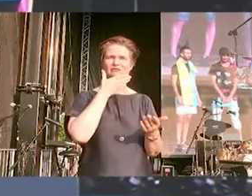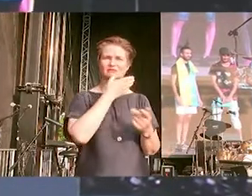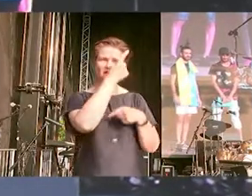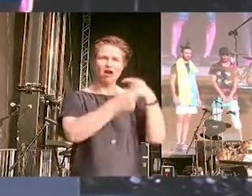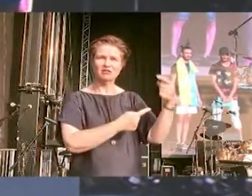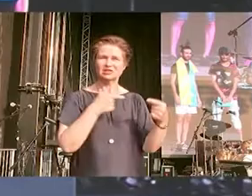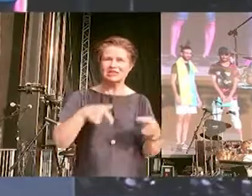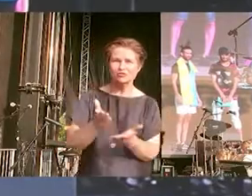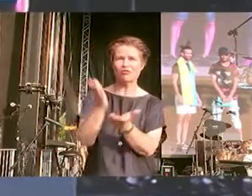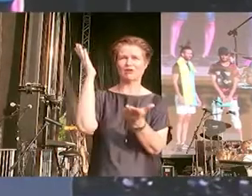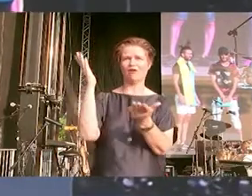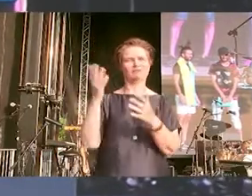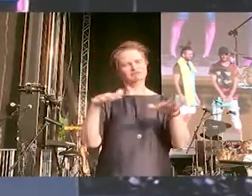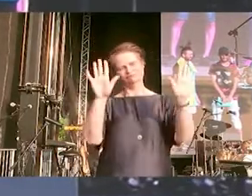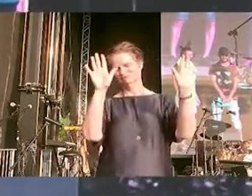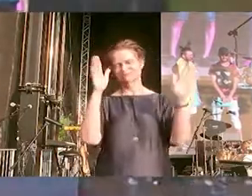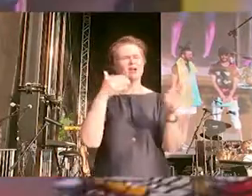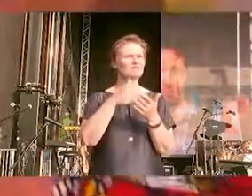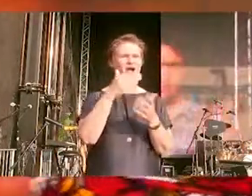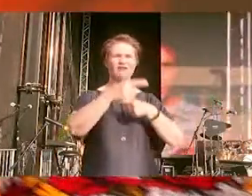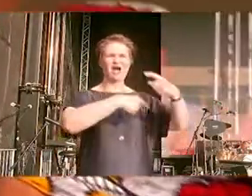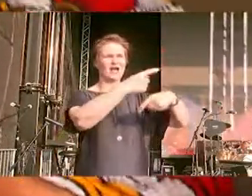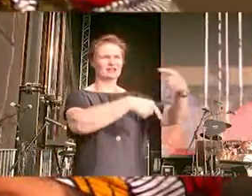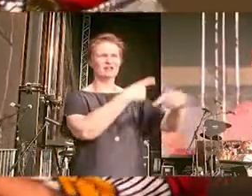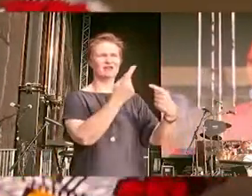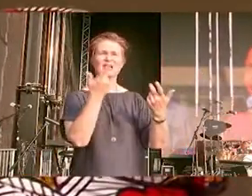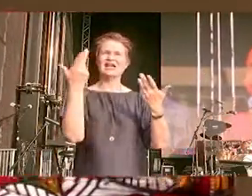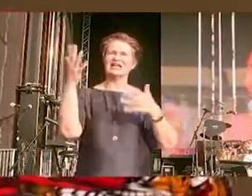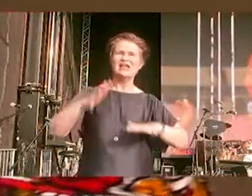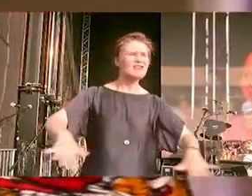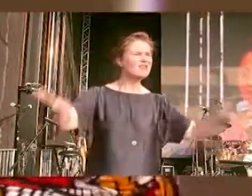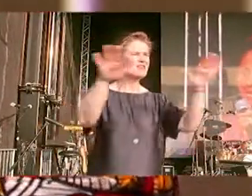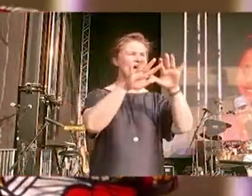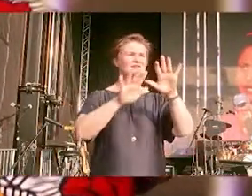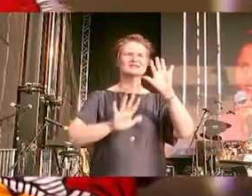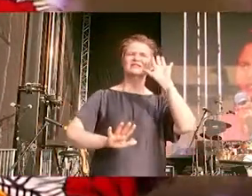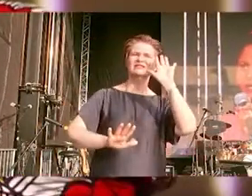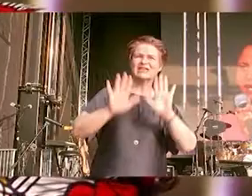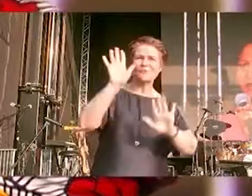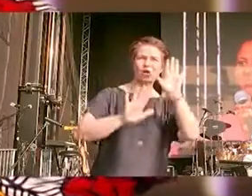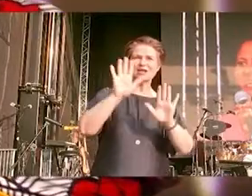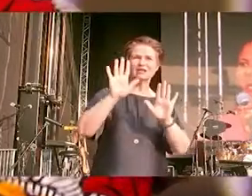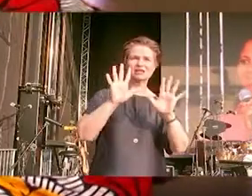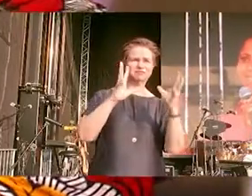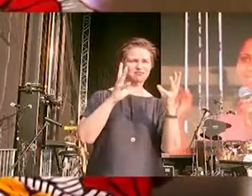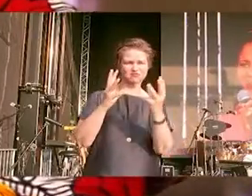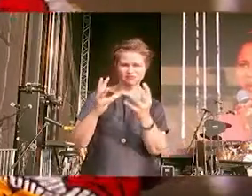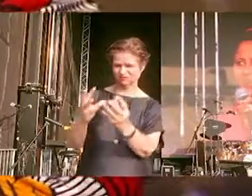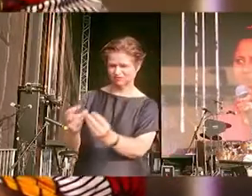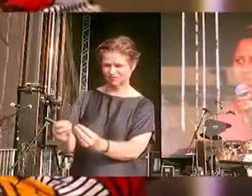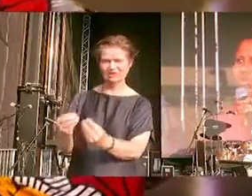nicht aufhören, wir werden weitermachen, vor allem, weil die Demokratie dieses Land im Sterbebett liegt. Wir haben jetzt